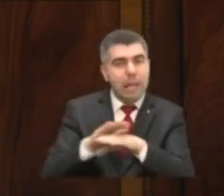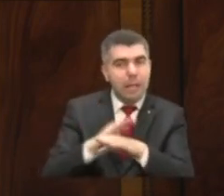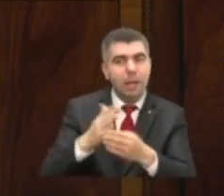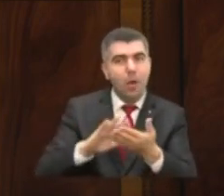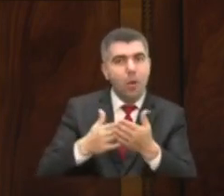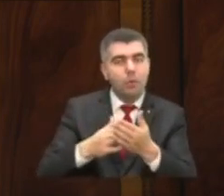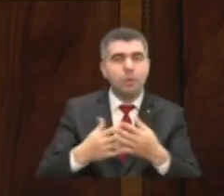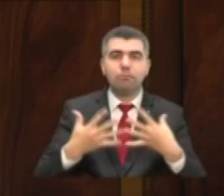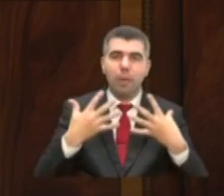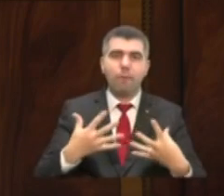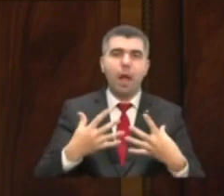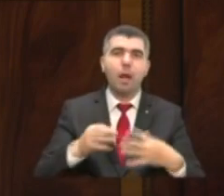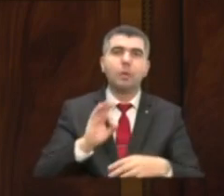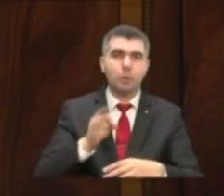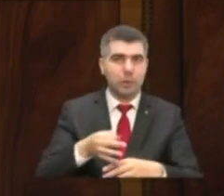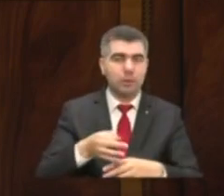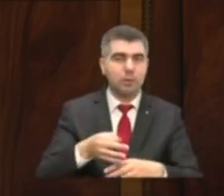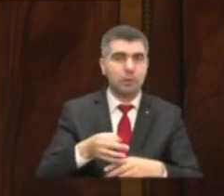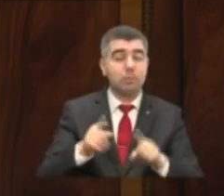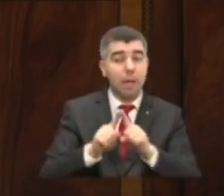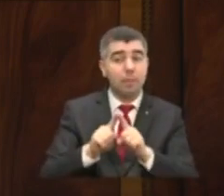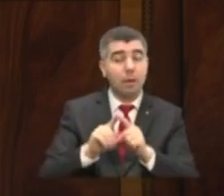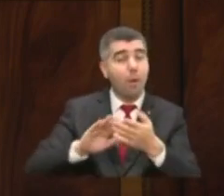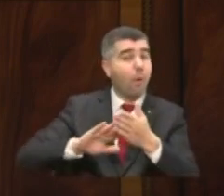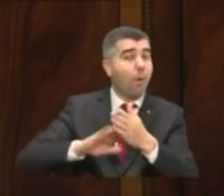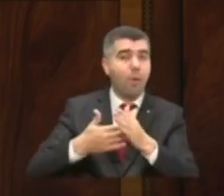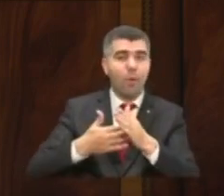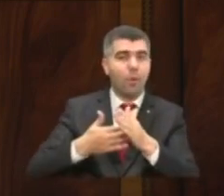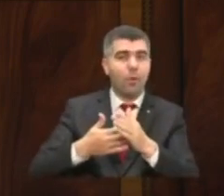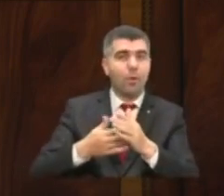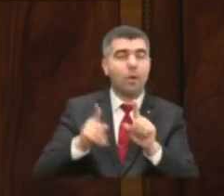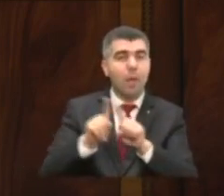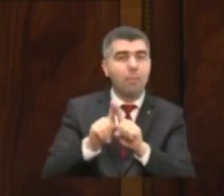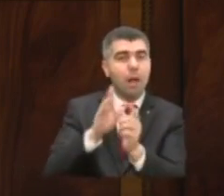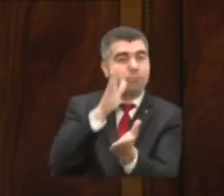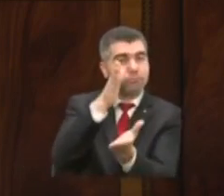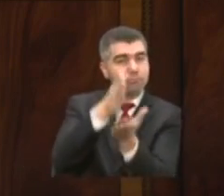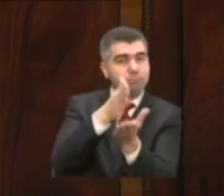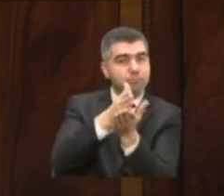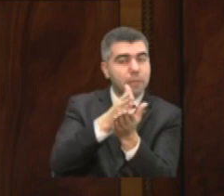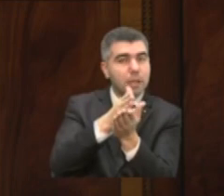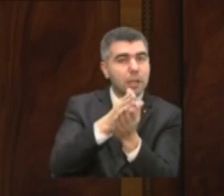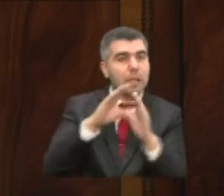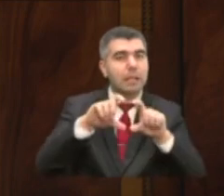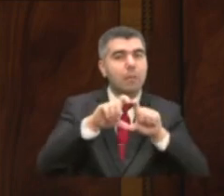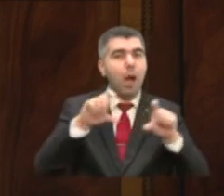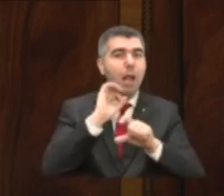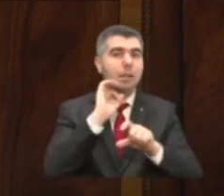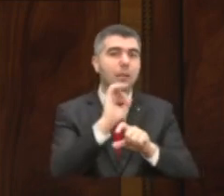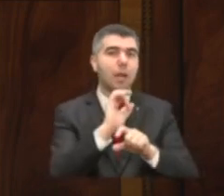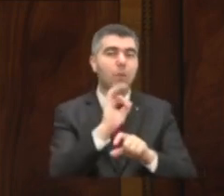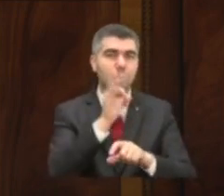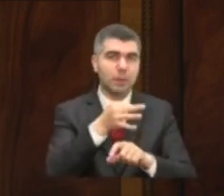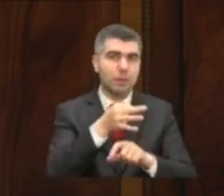أنا مرحبا بالانتقاد، ولكن يجب أن نحمي جميعا ديمقراطيتنا اللي هي فعلا ناشئة،